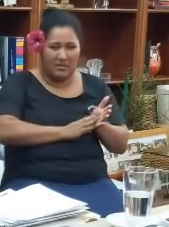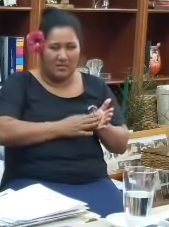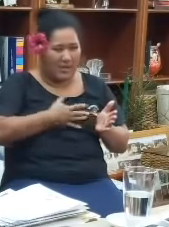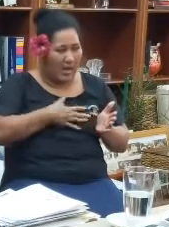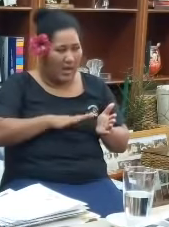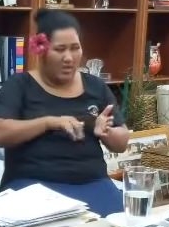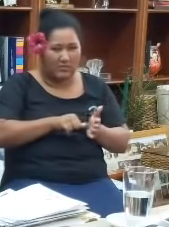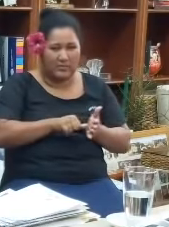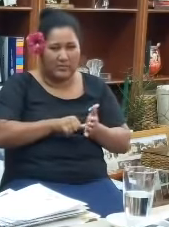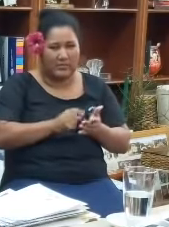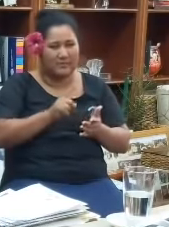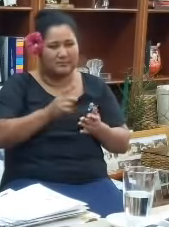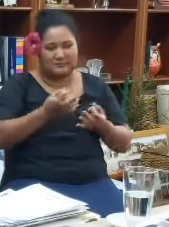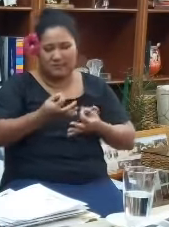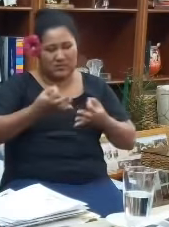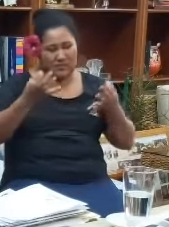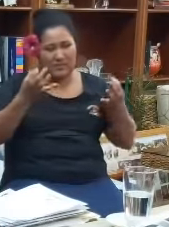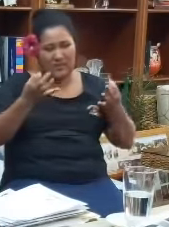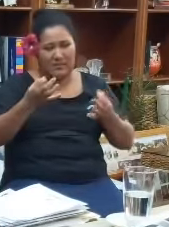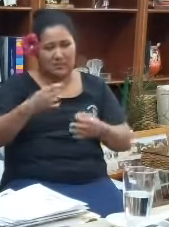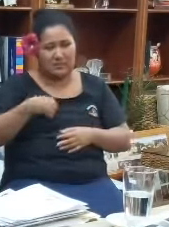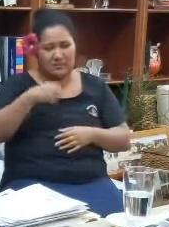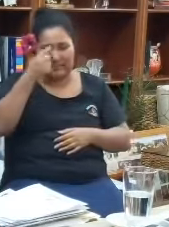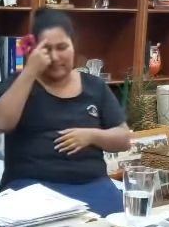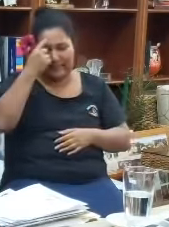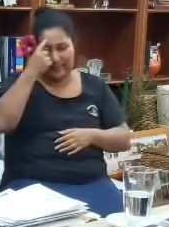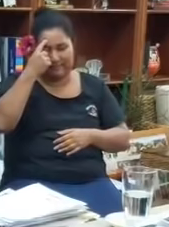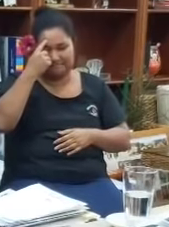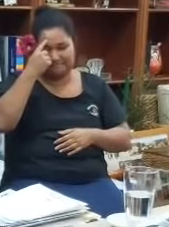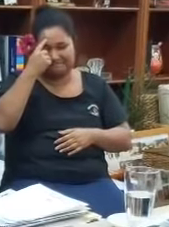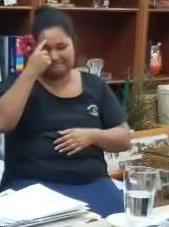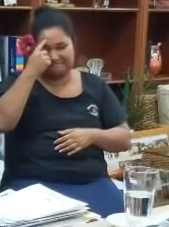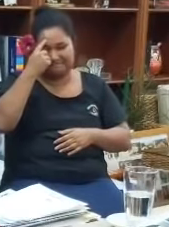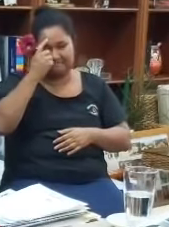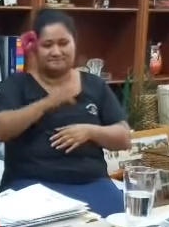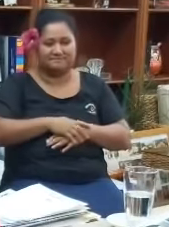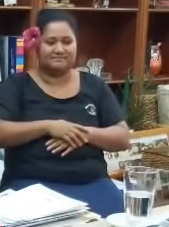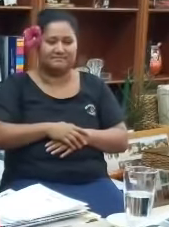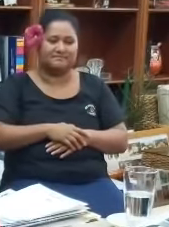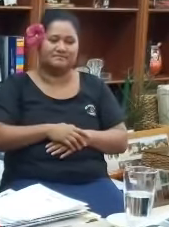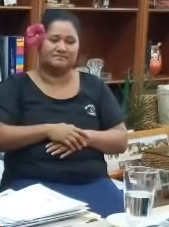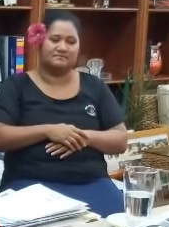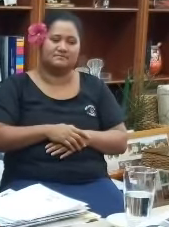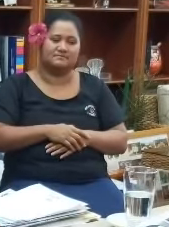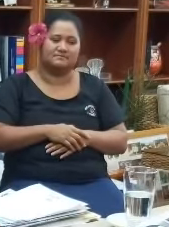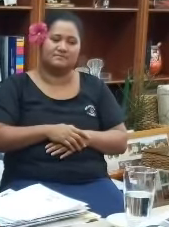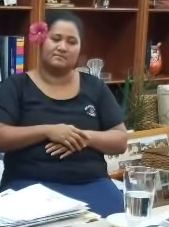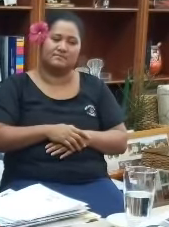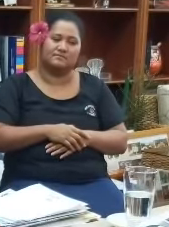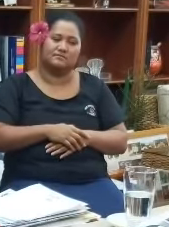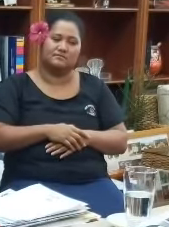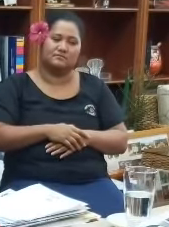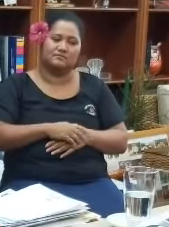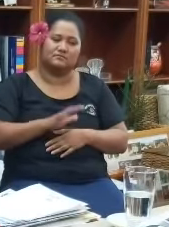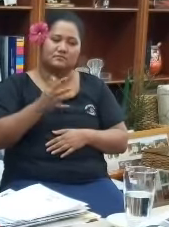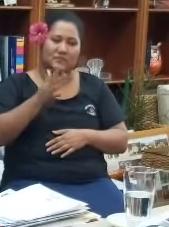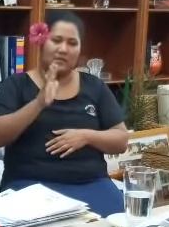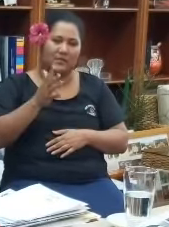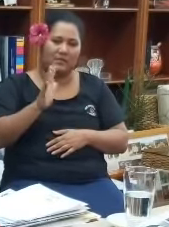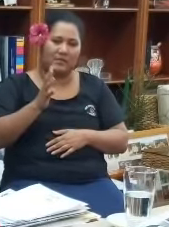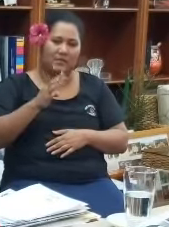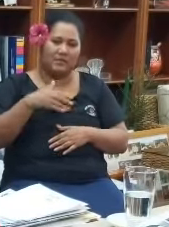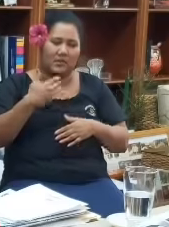online ko akoe kon volele ma fofa pe ke i walu walu